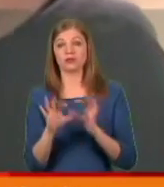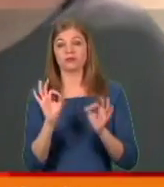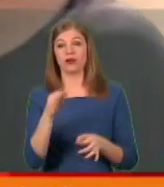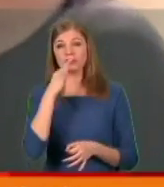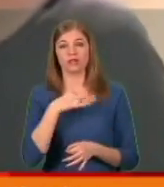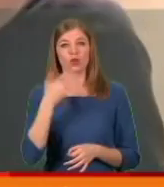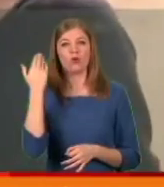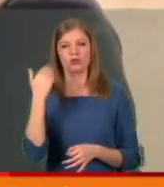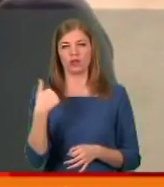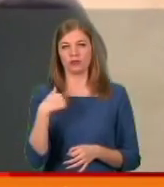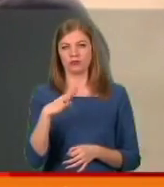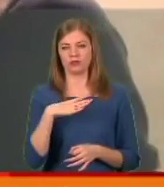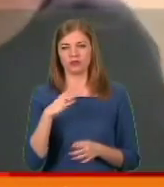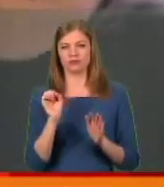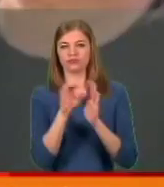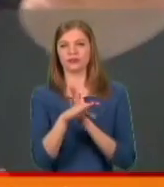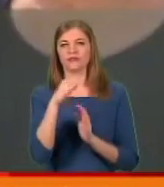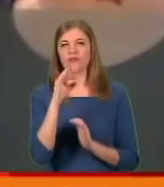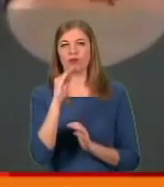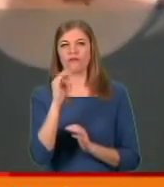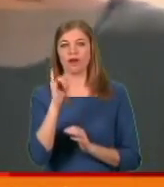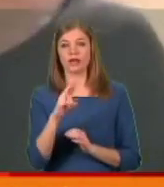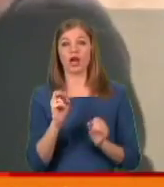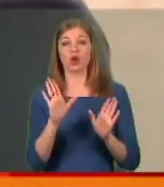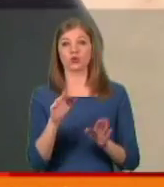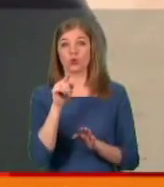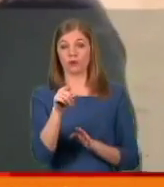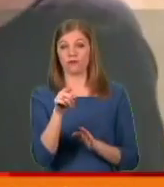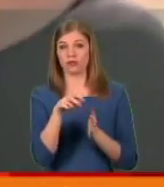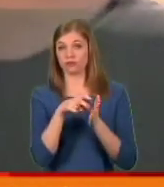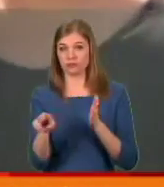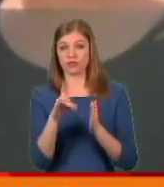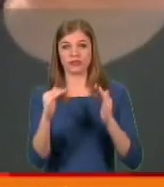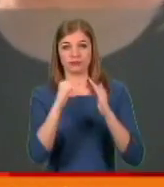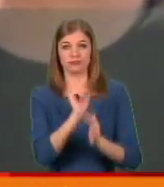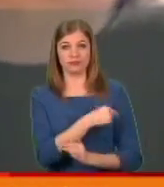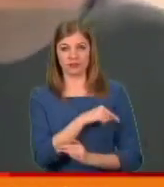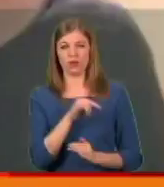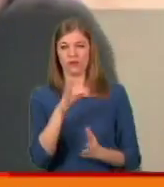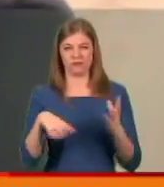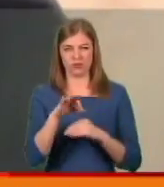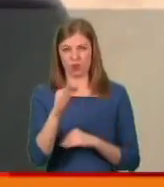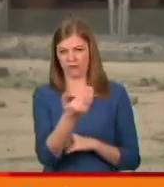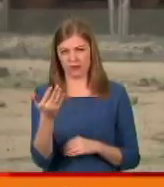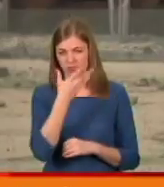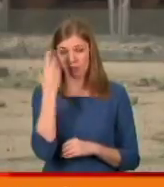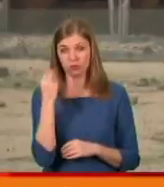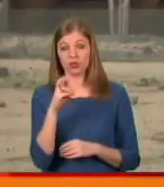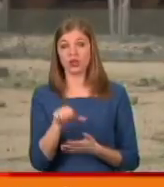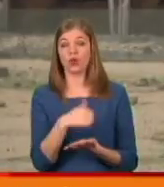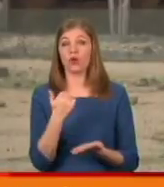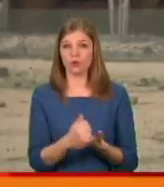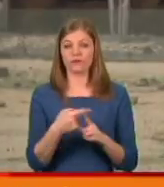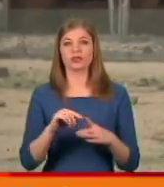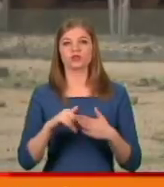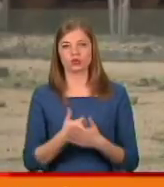коли нас посетив Феофаній Роман Жукевич. Як тільки ви покинете стіни Феофанії, а вас всі забудуть. Втім, головне, каже,